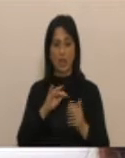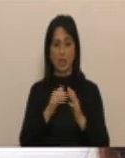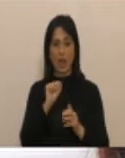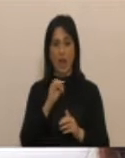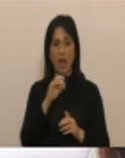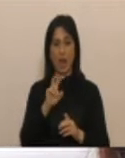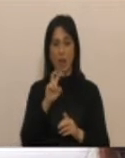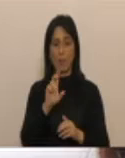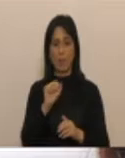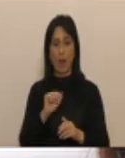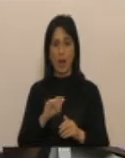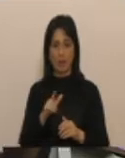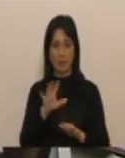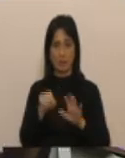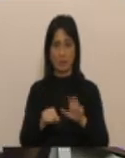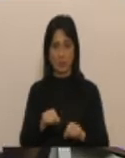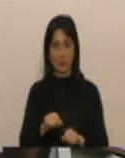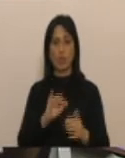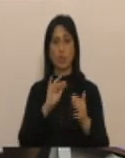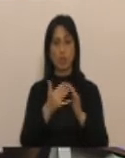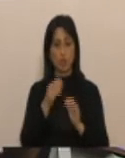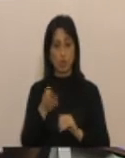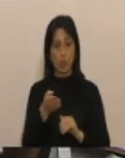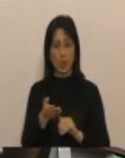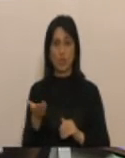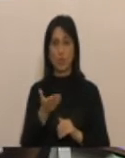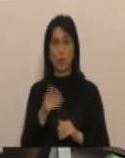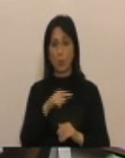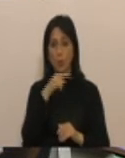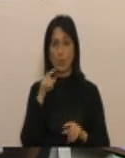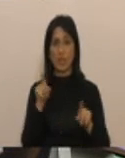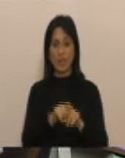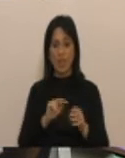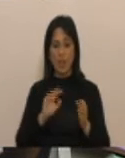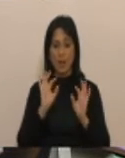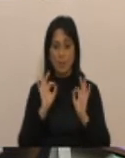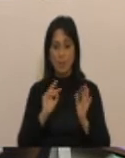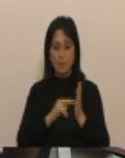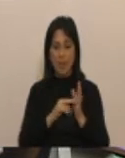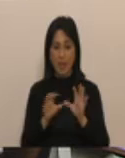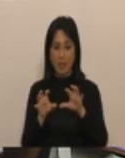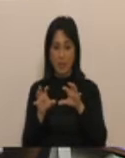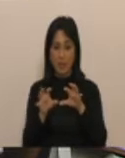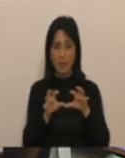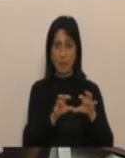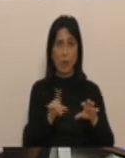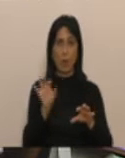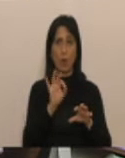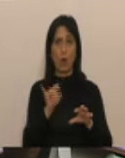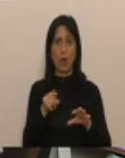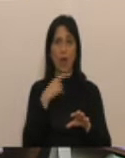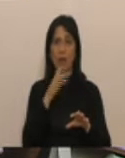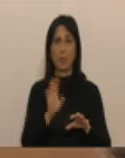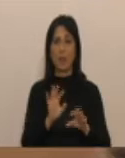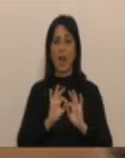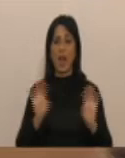აიბღას ანექსიის შემდგარ ფაქტზე. დიახ, სოფელზე, რომელიც რუსეთმა ასე გეგმაზომიერად მიიერთა და თქვენ ამის შესახებ არც